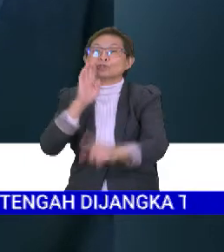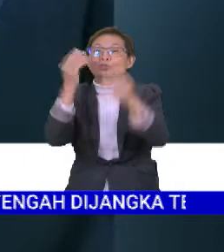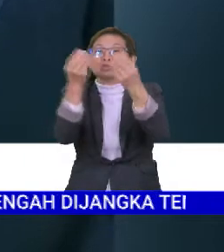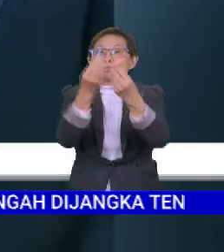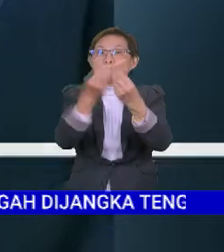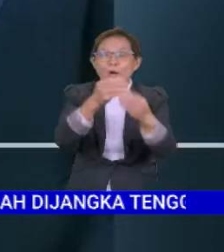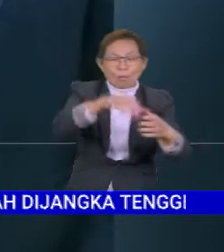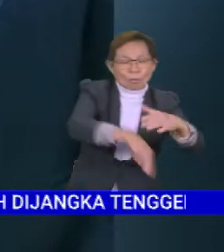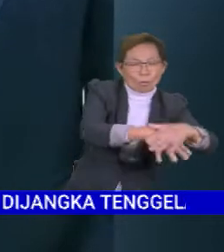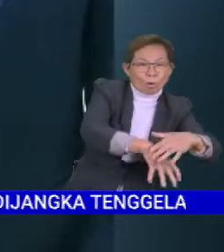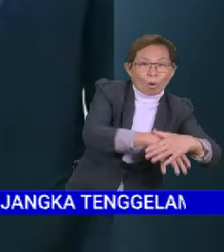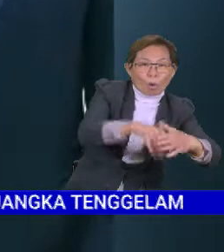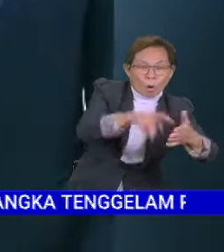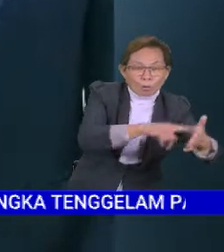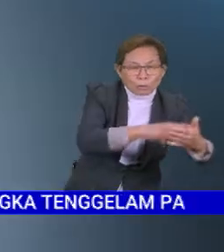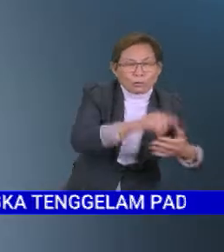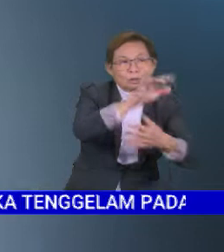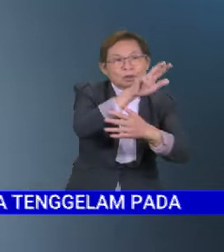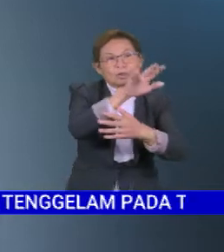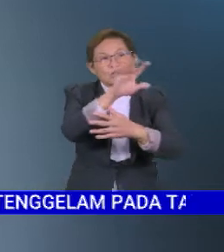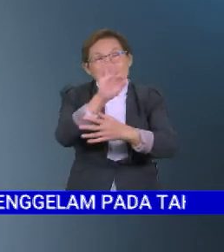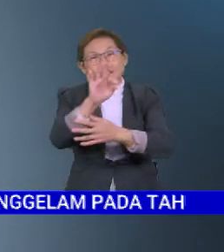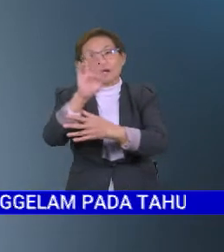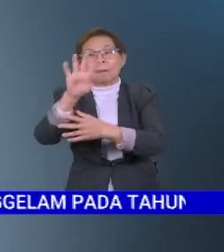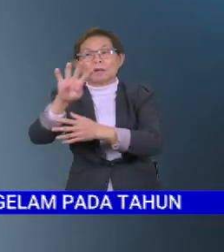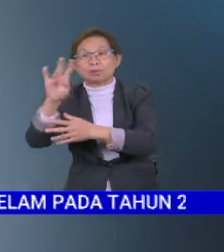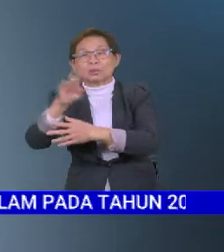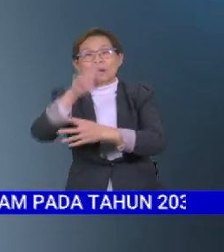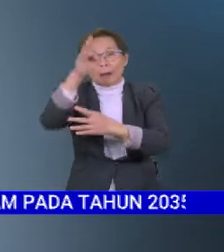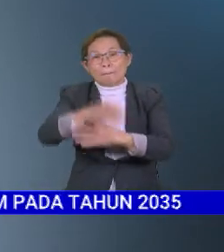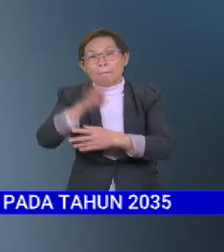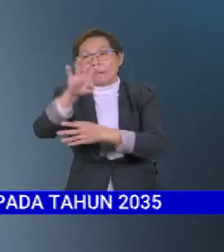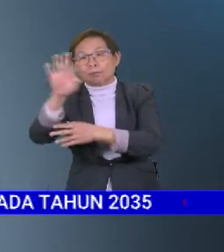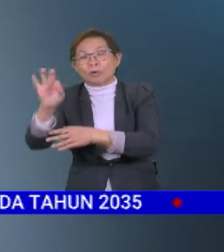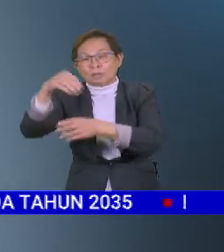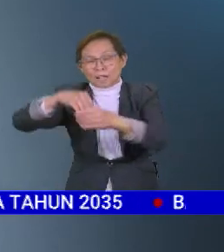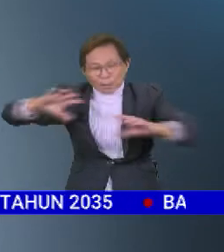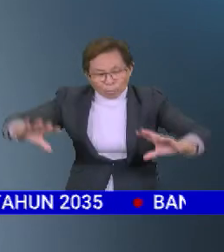undian 7947 dalam Kongres yang diadakan secara mayak itu